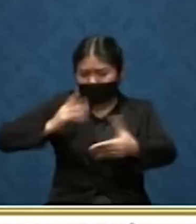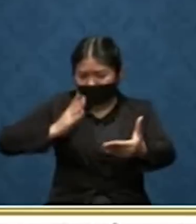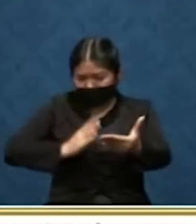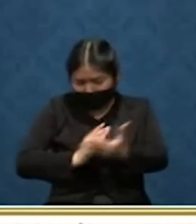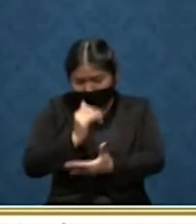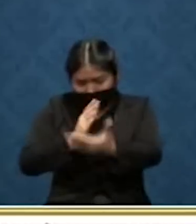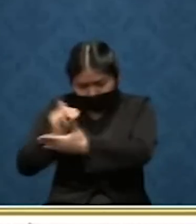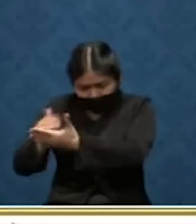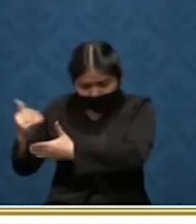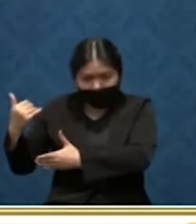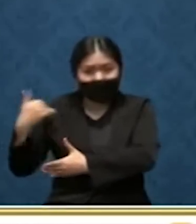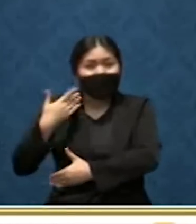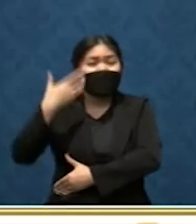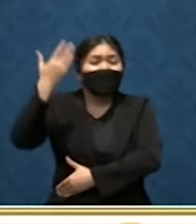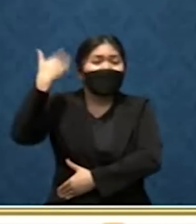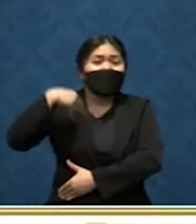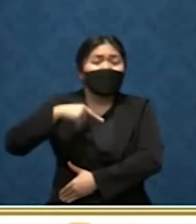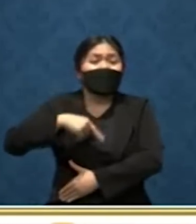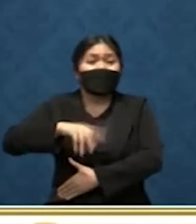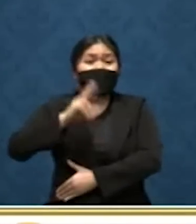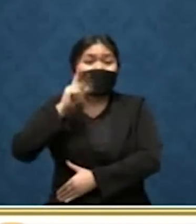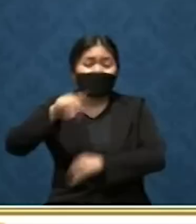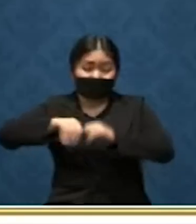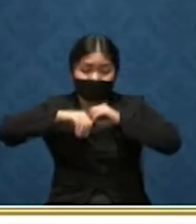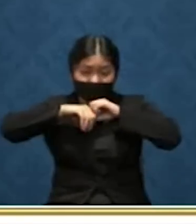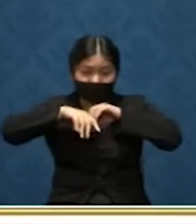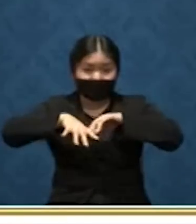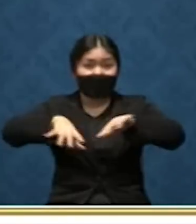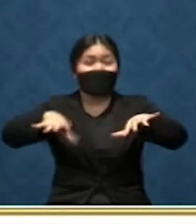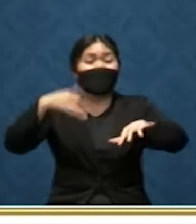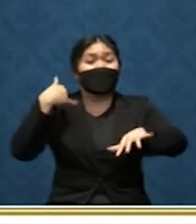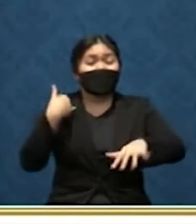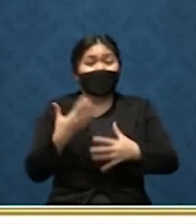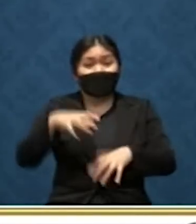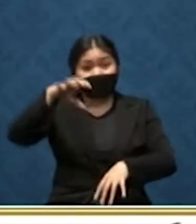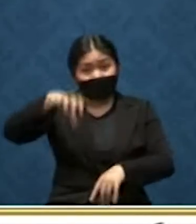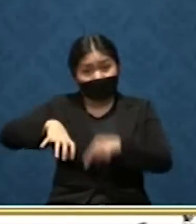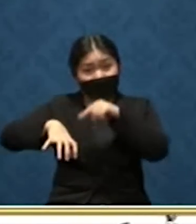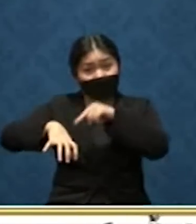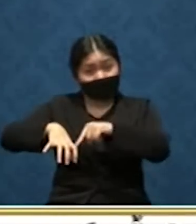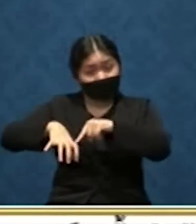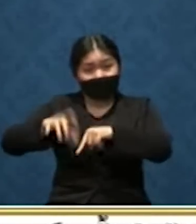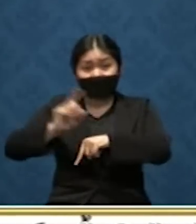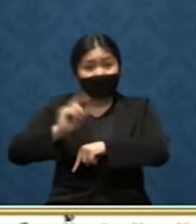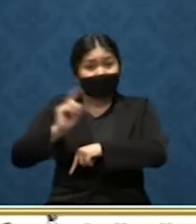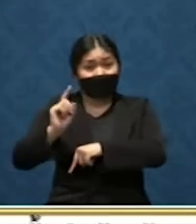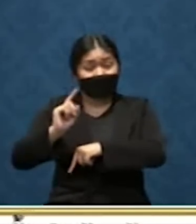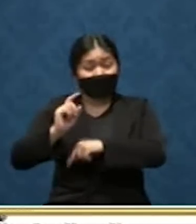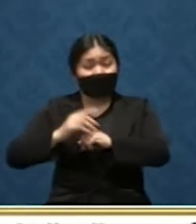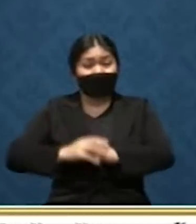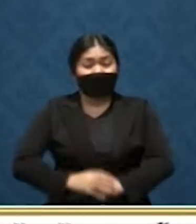installerิธกิี่มีการลายงานข่าวออกมาสถานที่แ่งนี้กรบเต็มไปด้วย